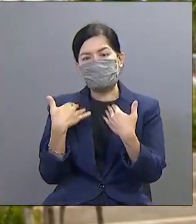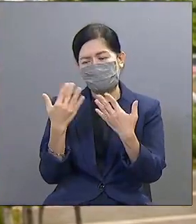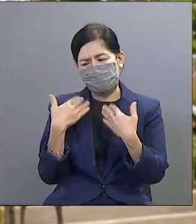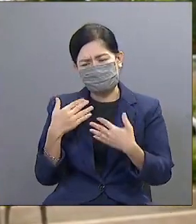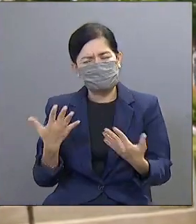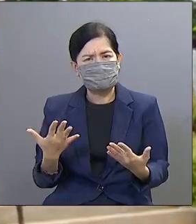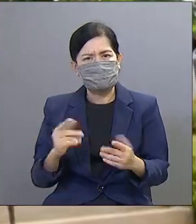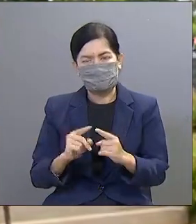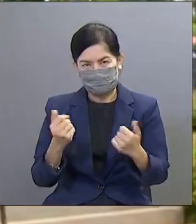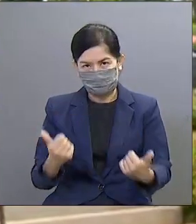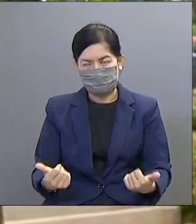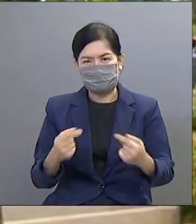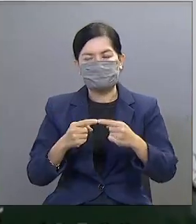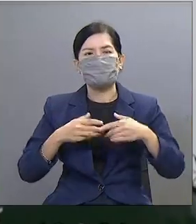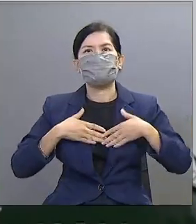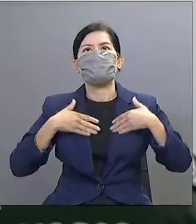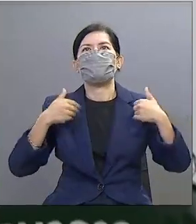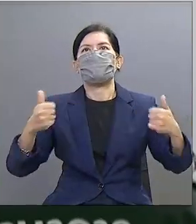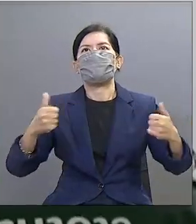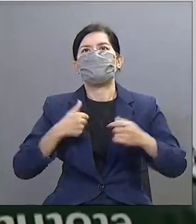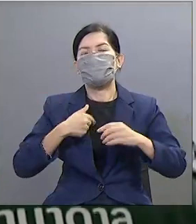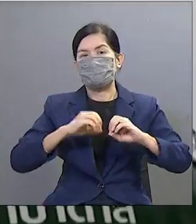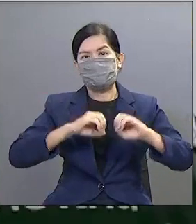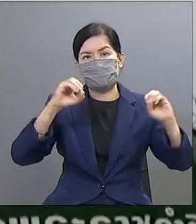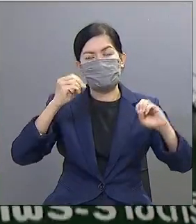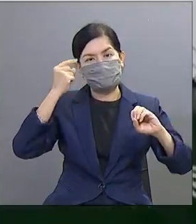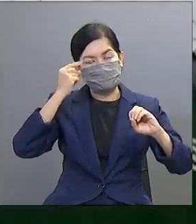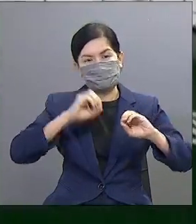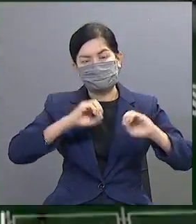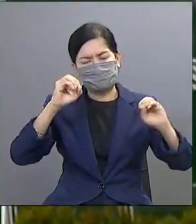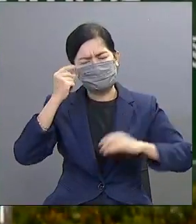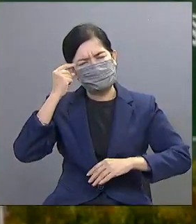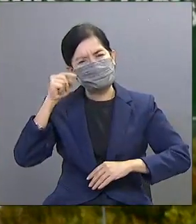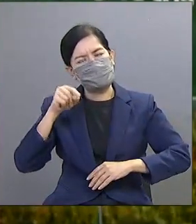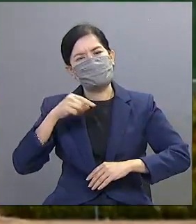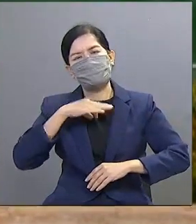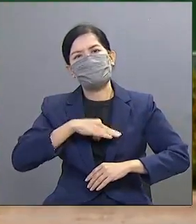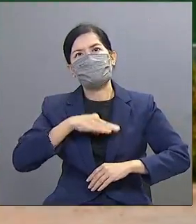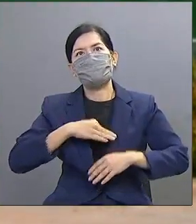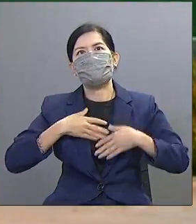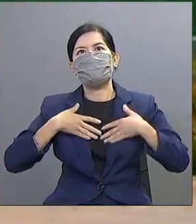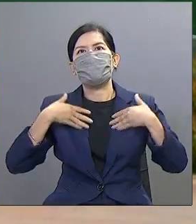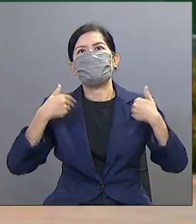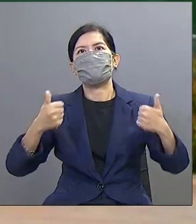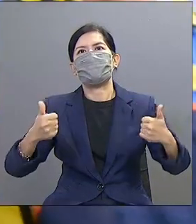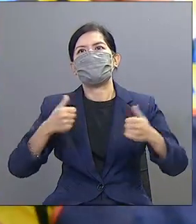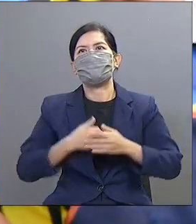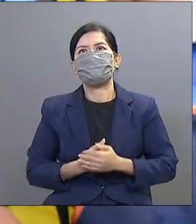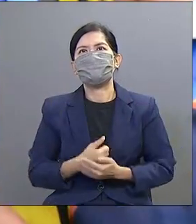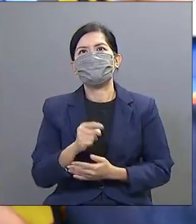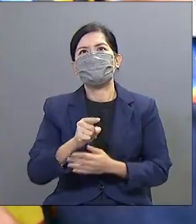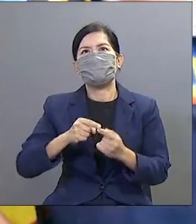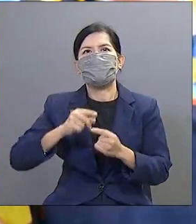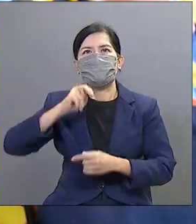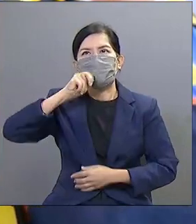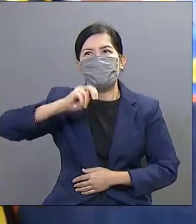ต้อง วาส่งบนนี้จนได้ ไม่คิดเลย ไม่คิดเลยทุกคนทมีควสุขมากได้มาเปิด ก